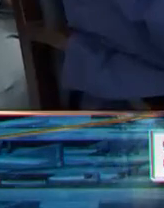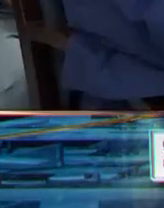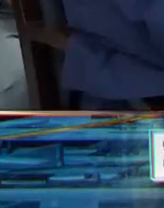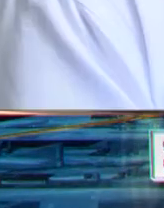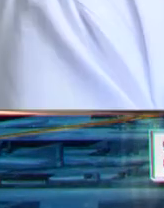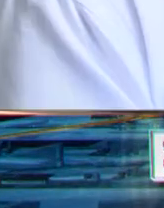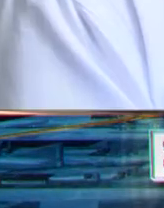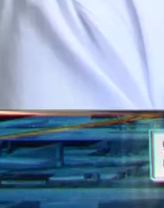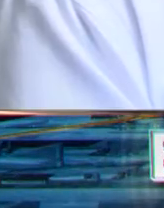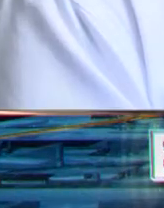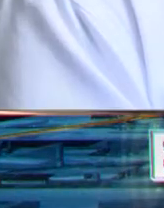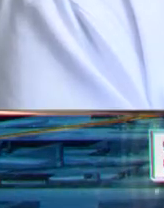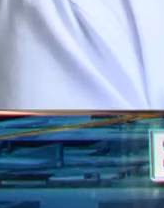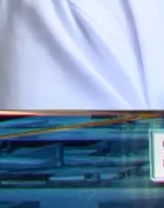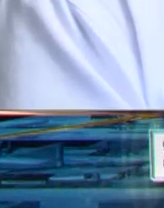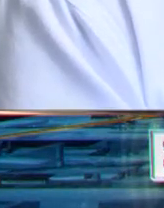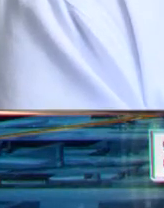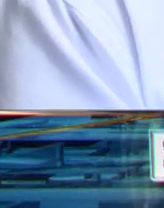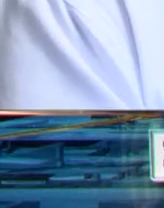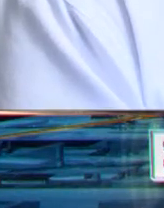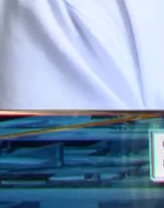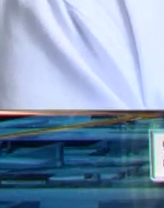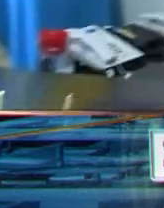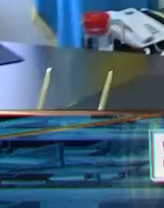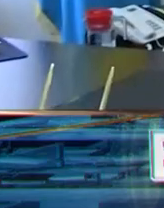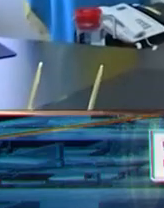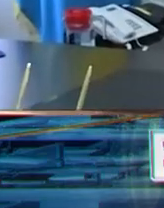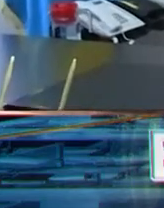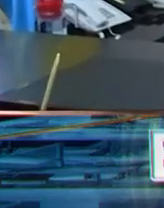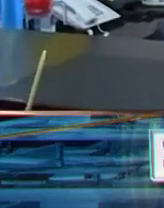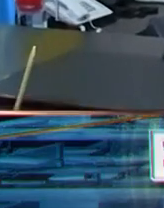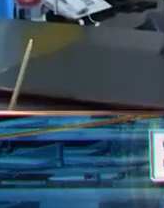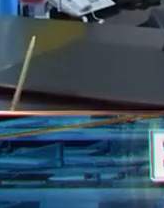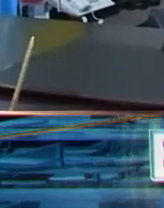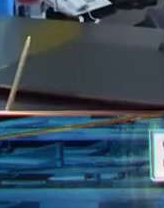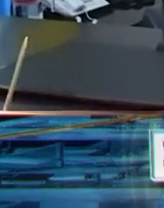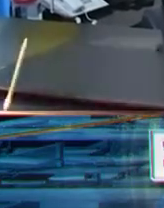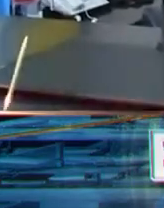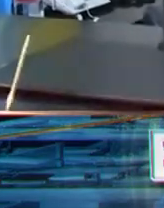Кадрлық ауыс түйіс. Талғар ауданына жаңа әкім тағайындалды.